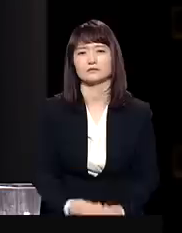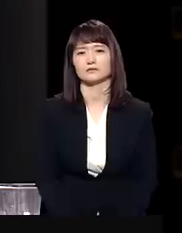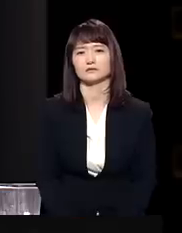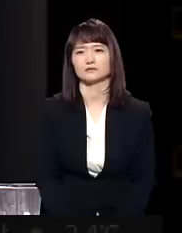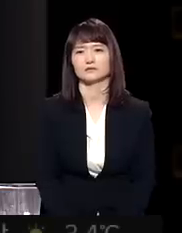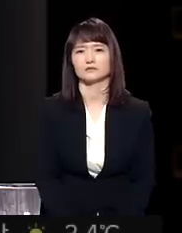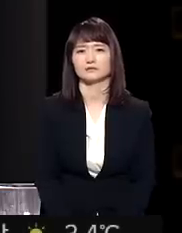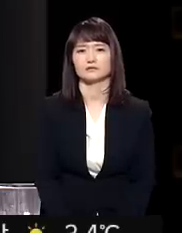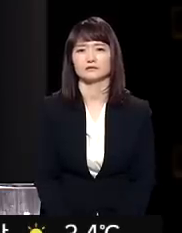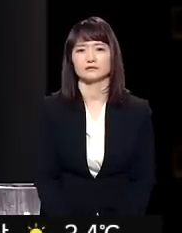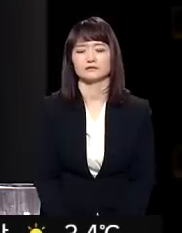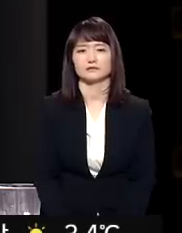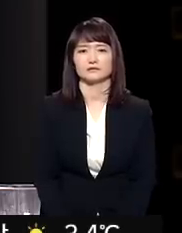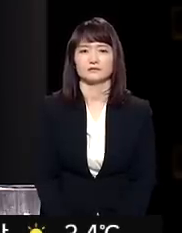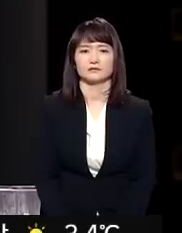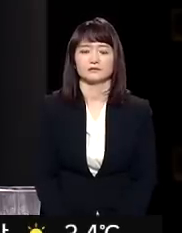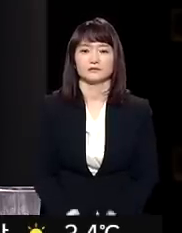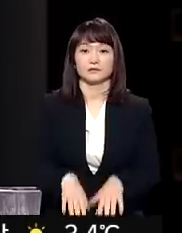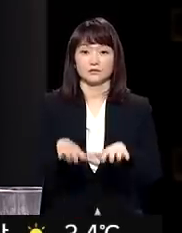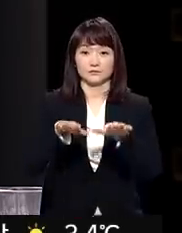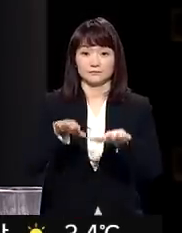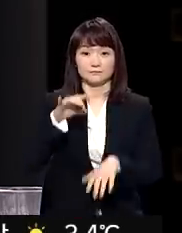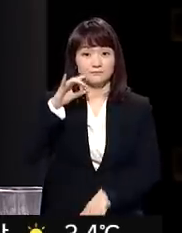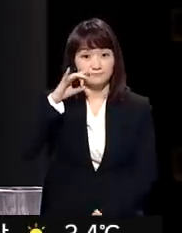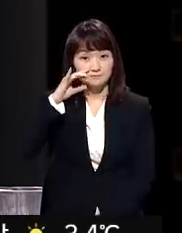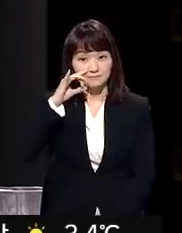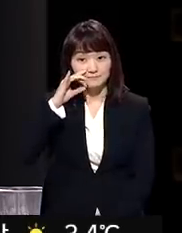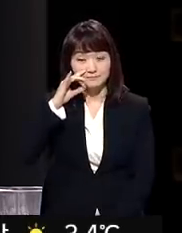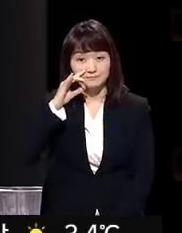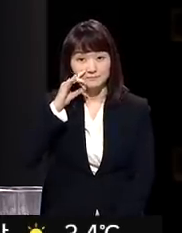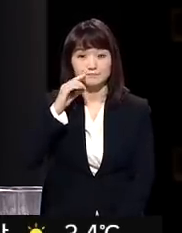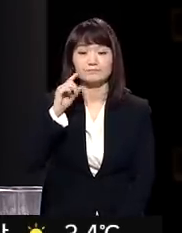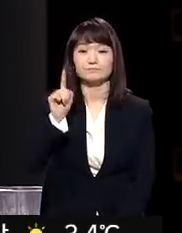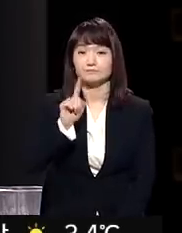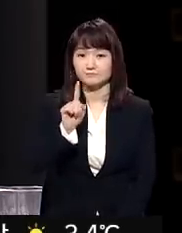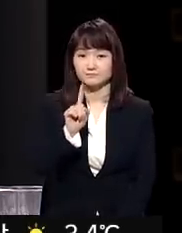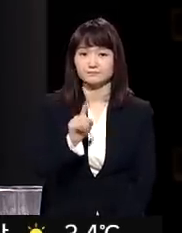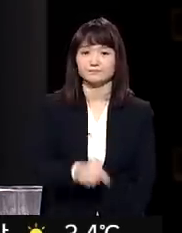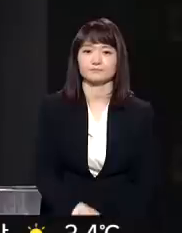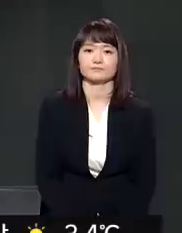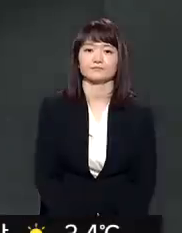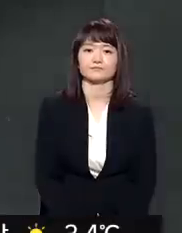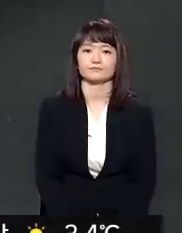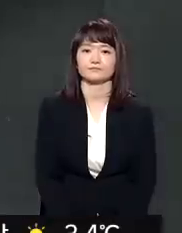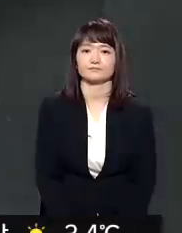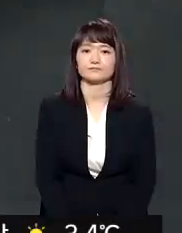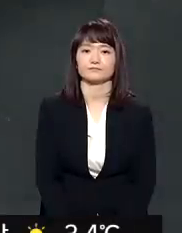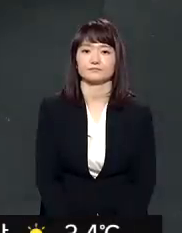자 그러면 이쯤에서 별별 상담소 오늘의 궁금증 짚어보죠